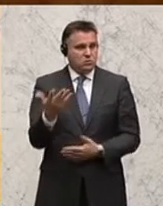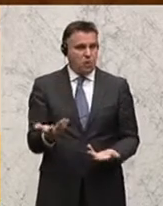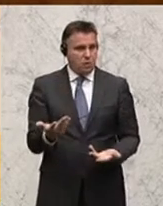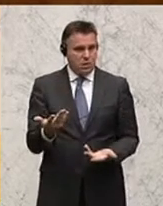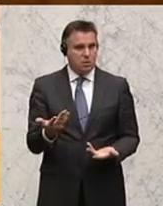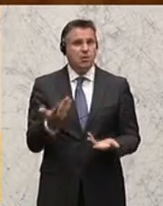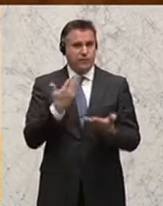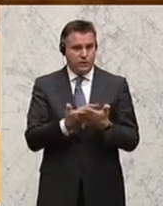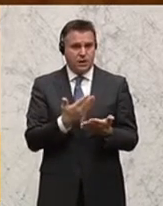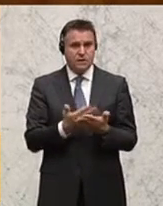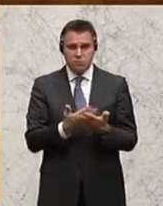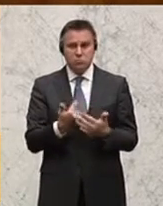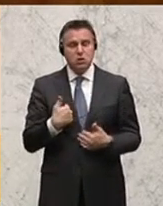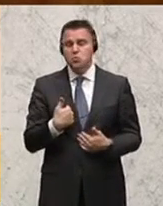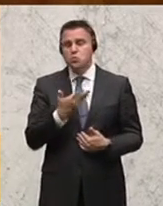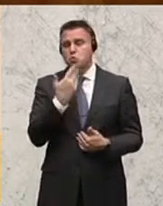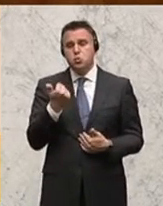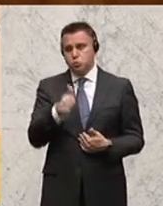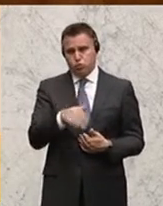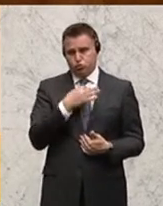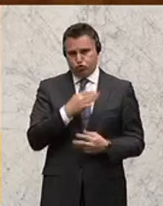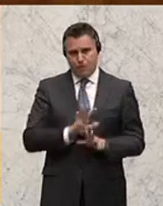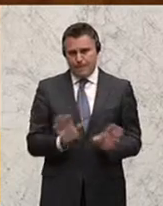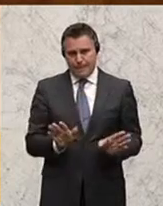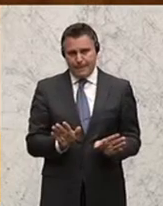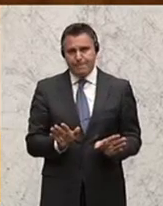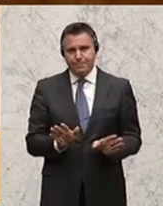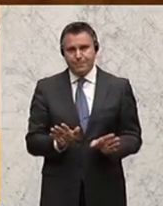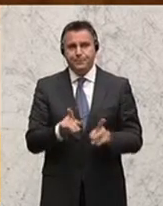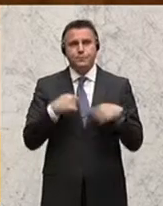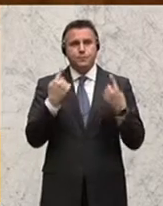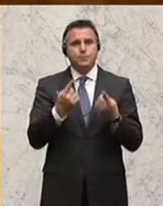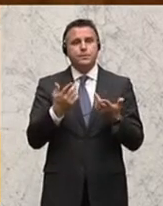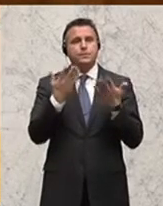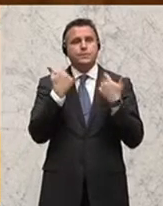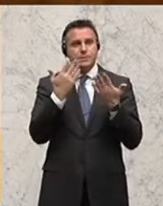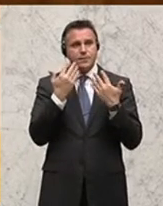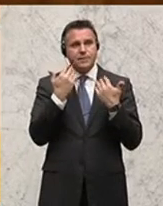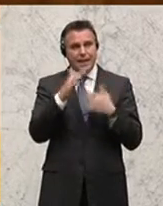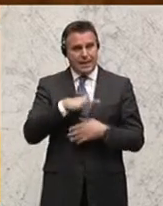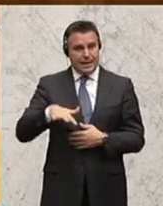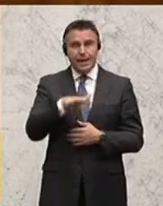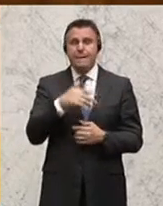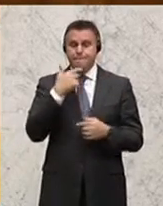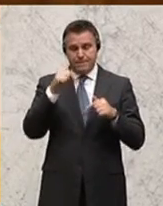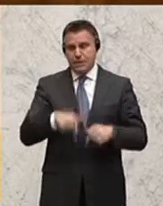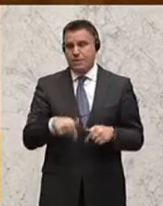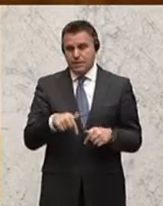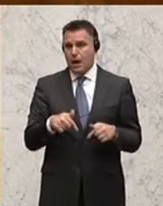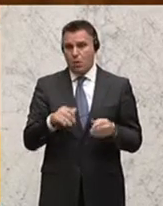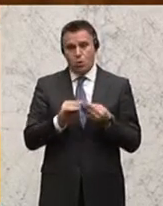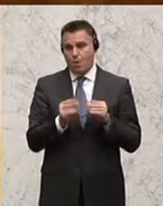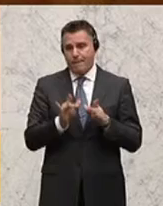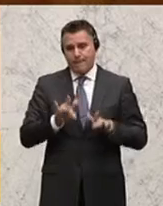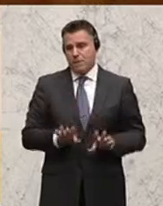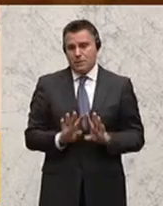soll. Wir werden dem nicht zustimmen. Tatsache ist, dass wir beim Klima offenkundig ein Problem haben, die